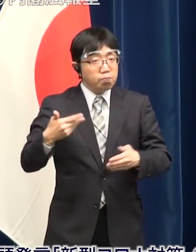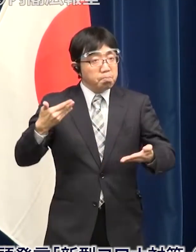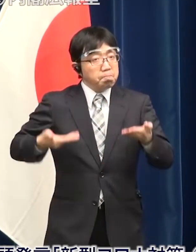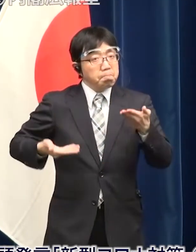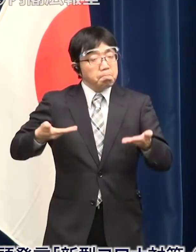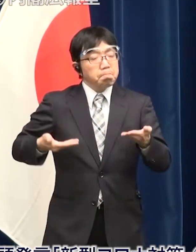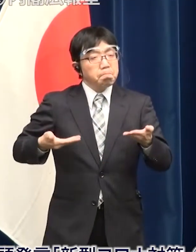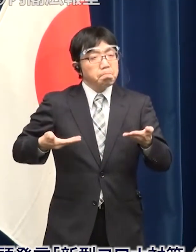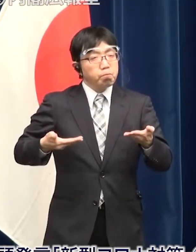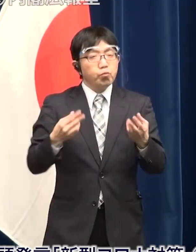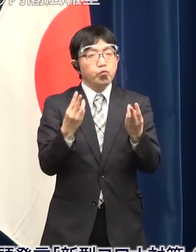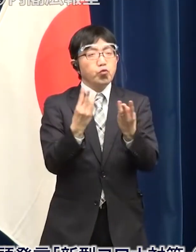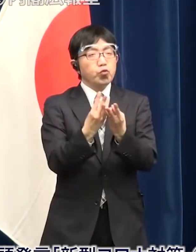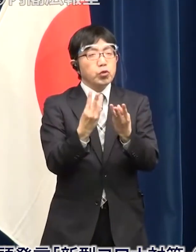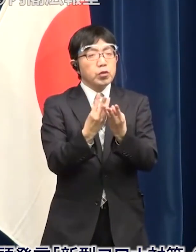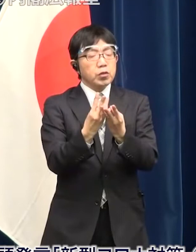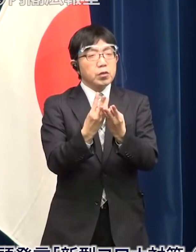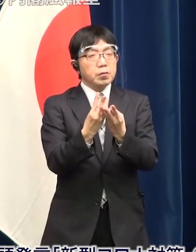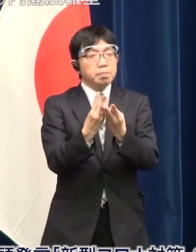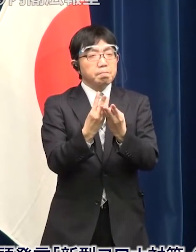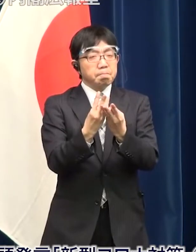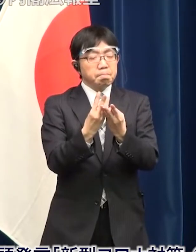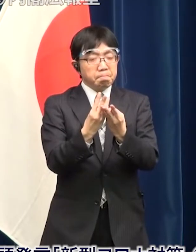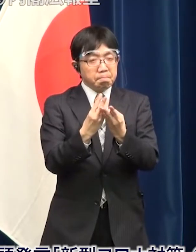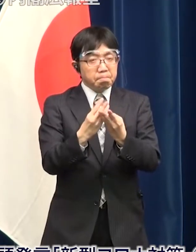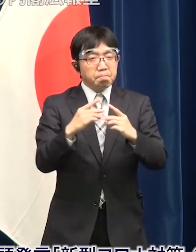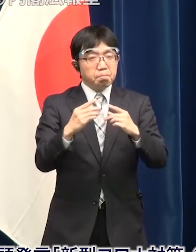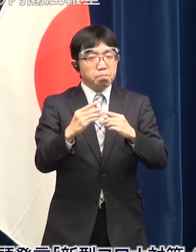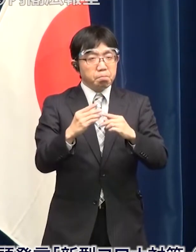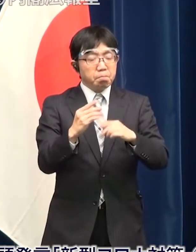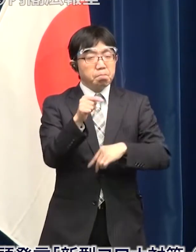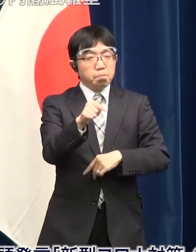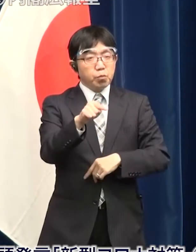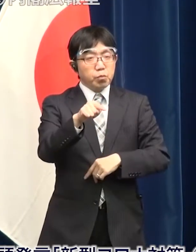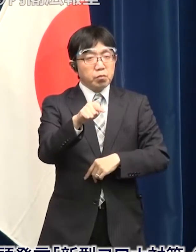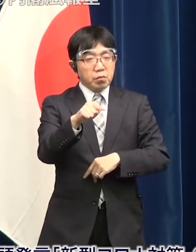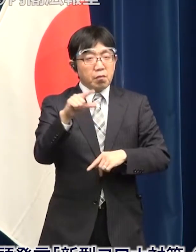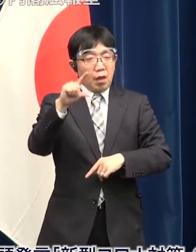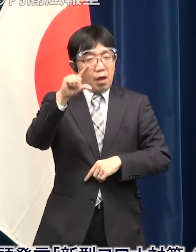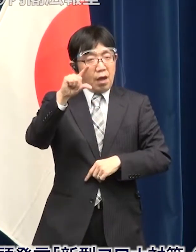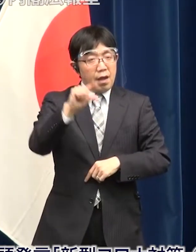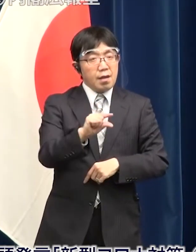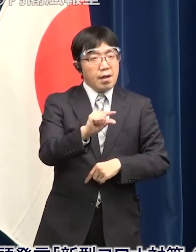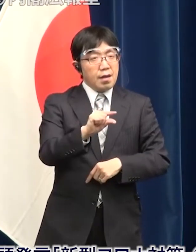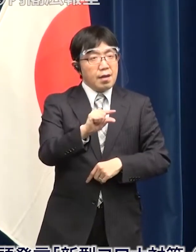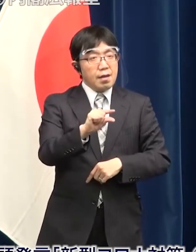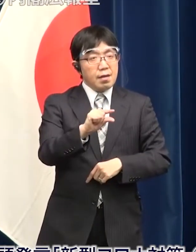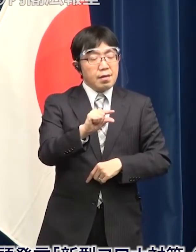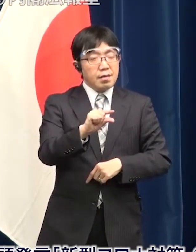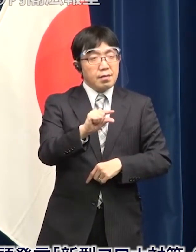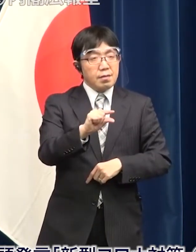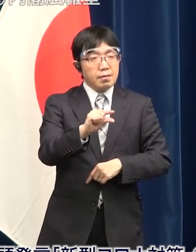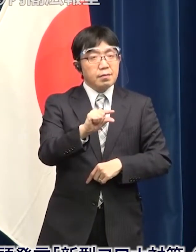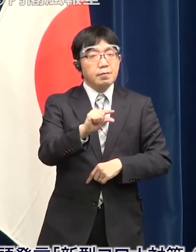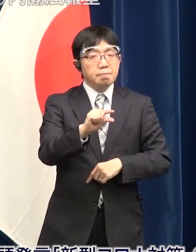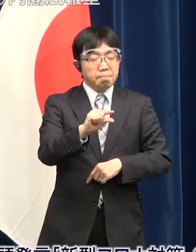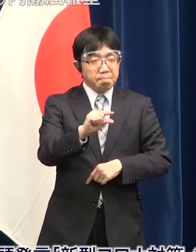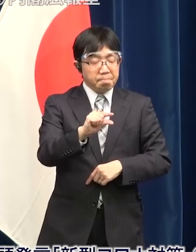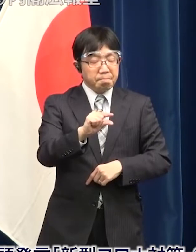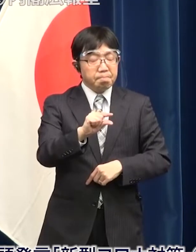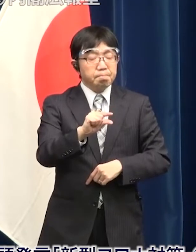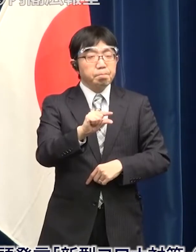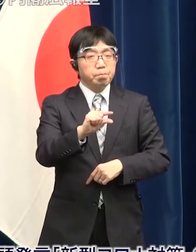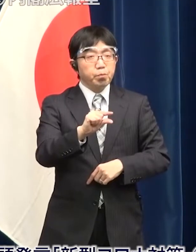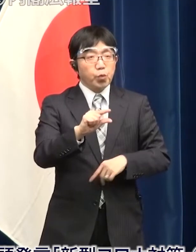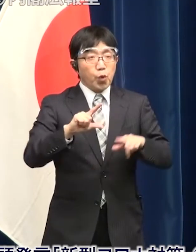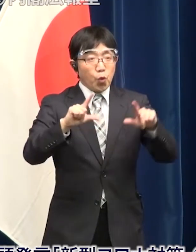おいて数字が1を下回りすなわち感染者の数が減少に転じています